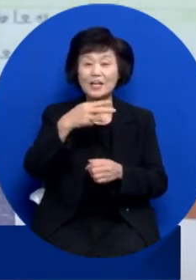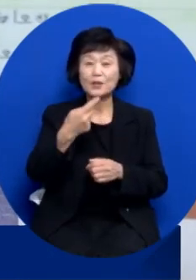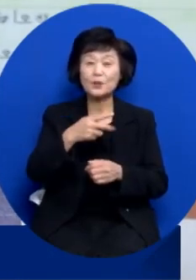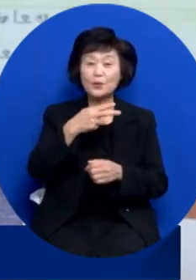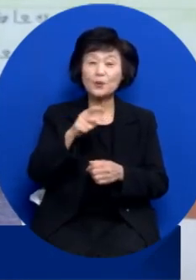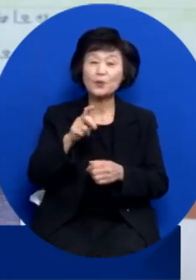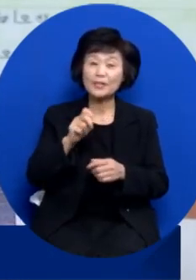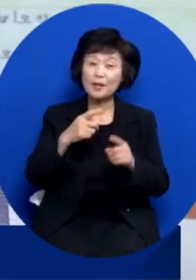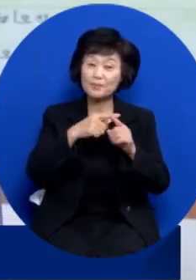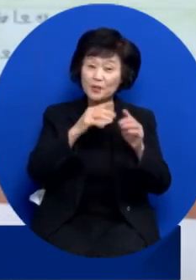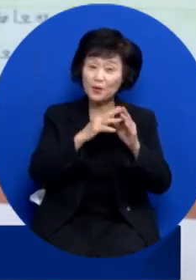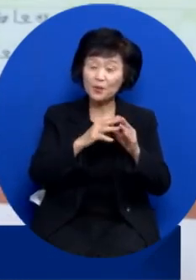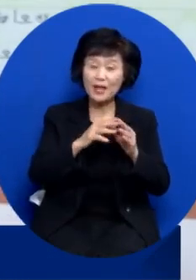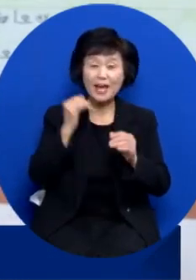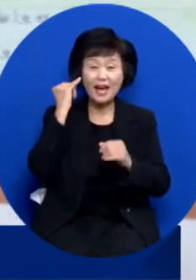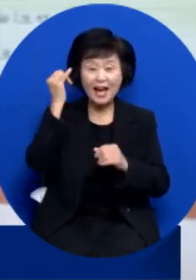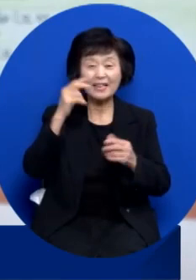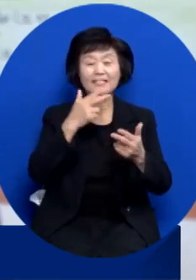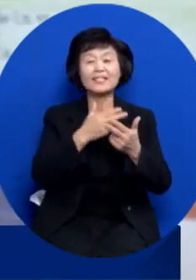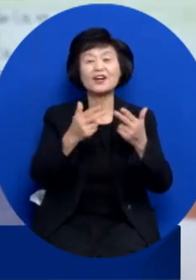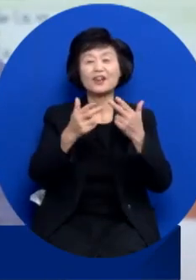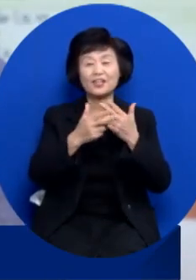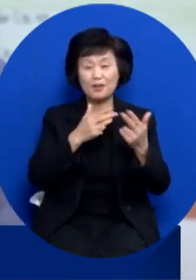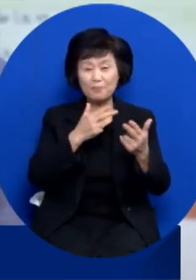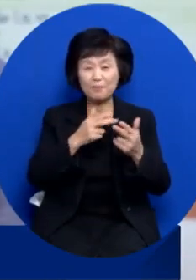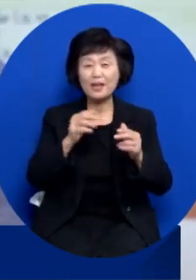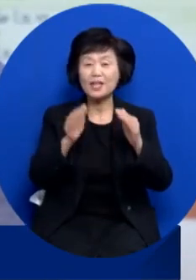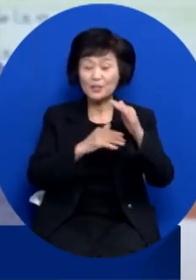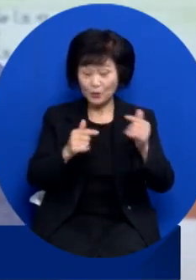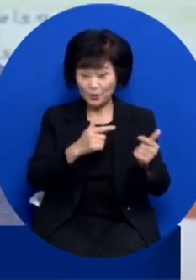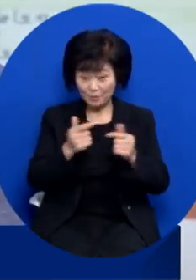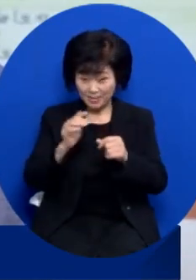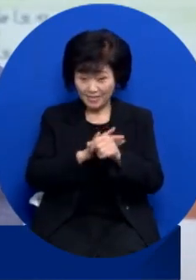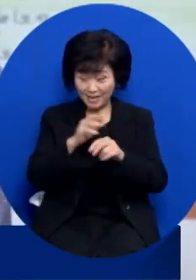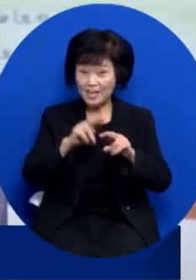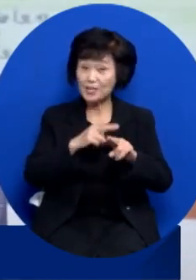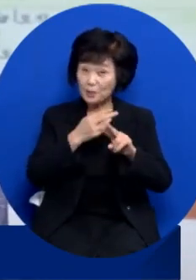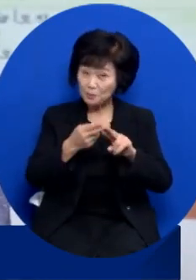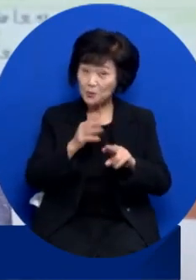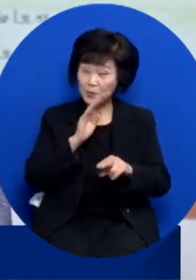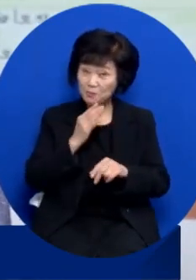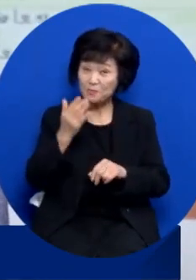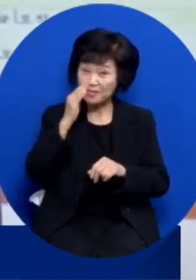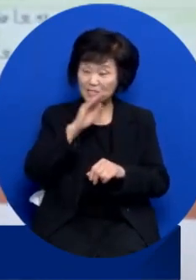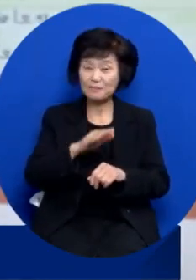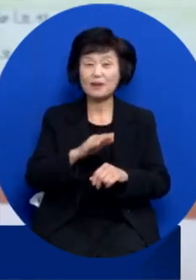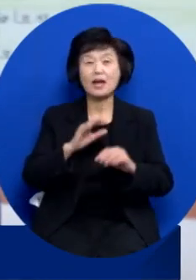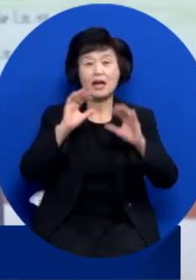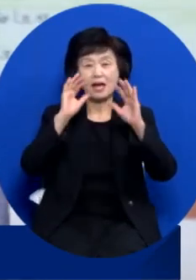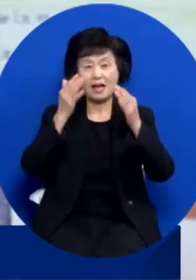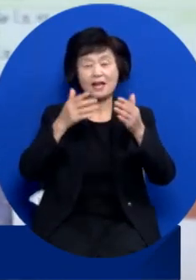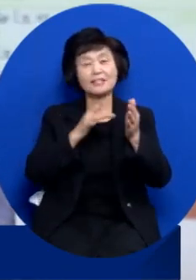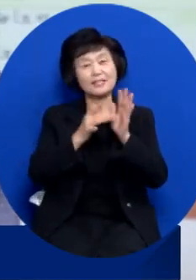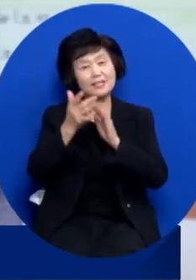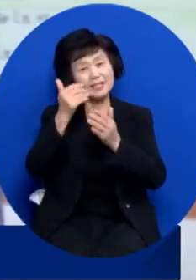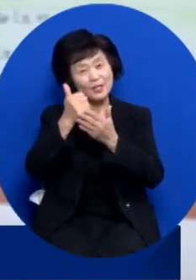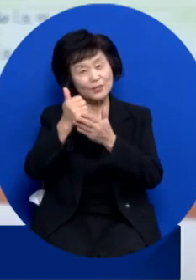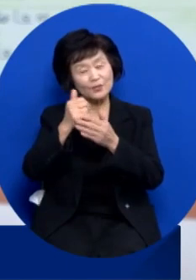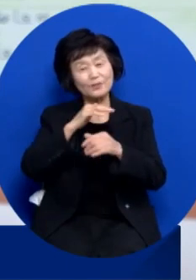아이디어협회 성도님들의 사랑의 선물도 되지만 진짜 아기 예수의 하나님의